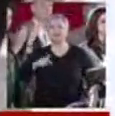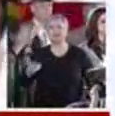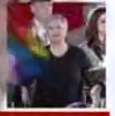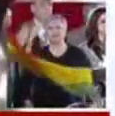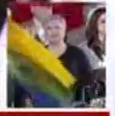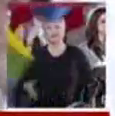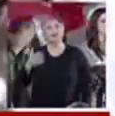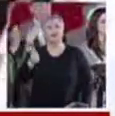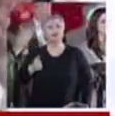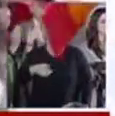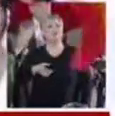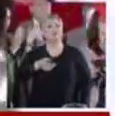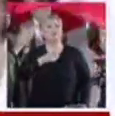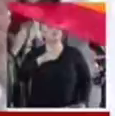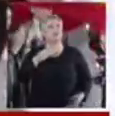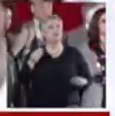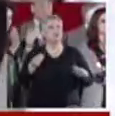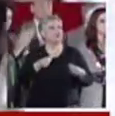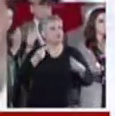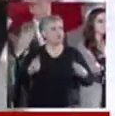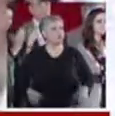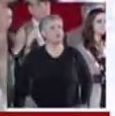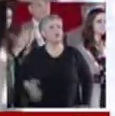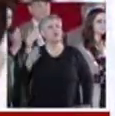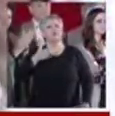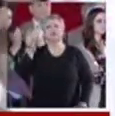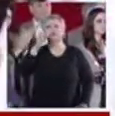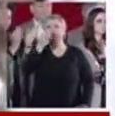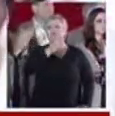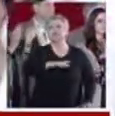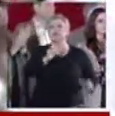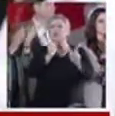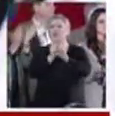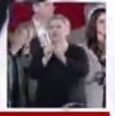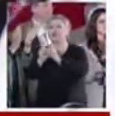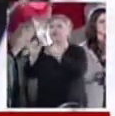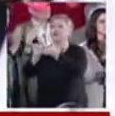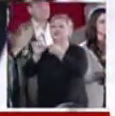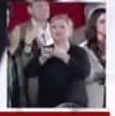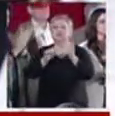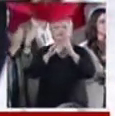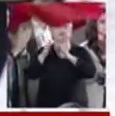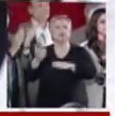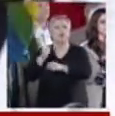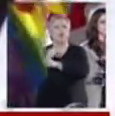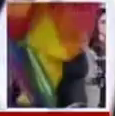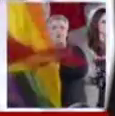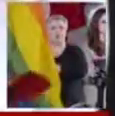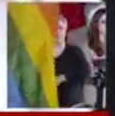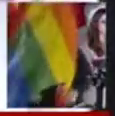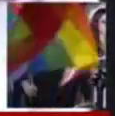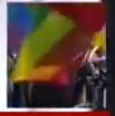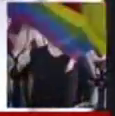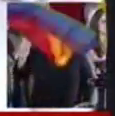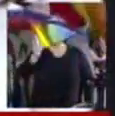παραδοσιακό τρόπο χωριό το χωριό πόλη την πόλη χώρος δουλειά τοχ δά να δώσουμε το μήνυμα